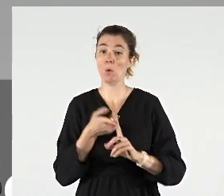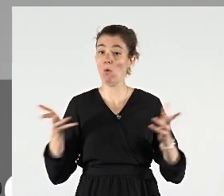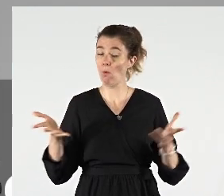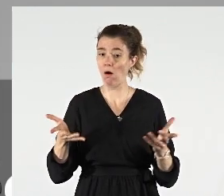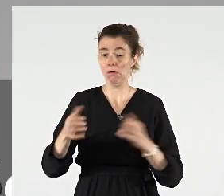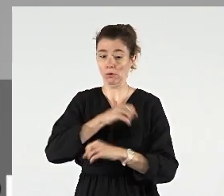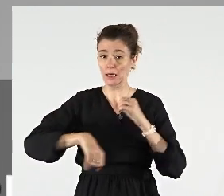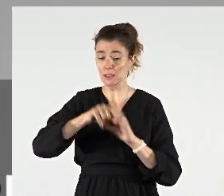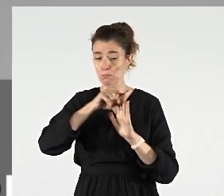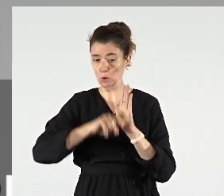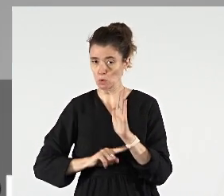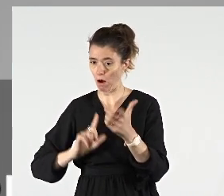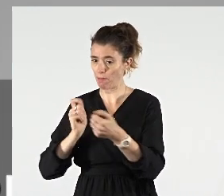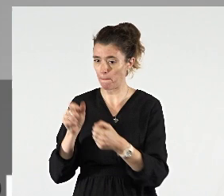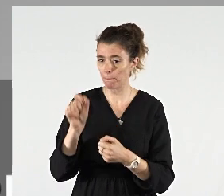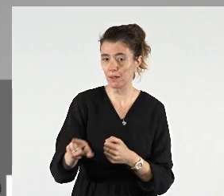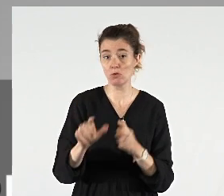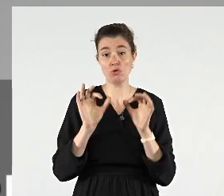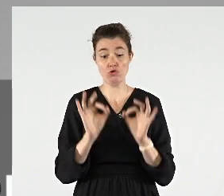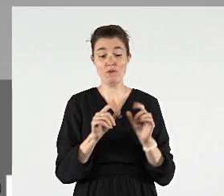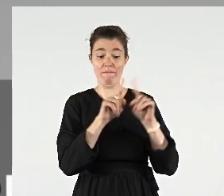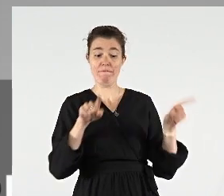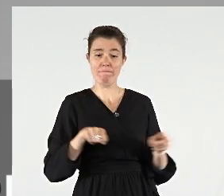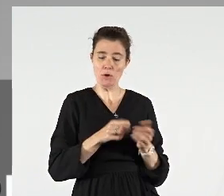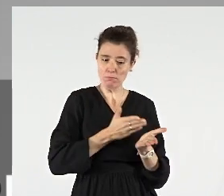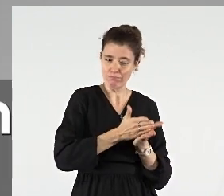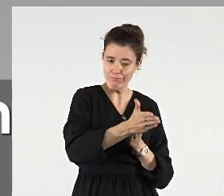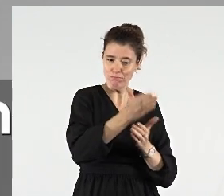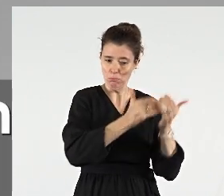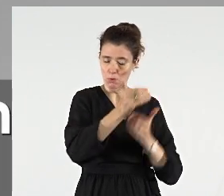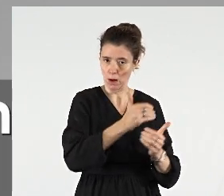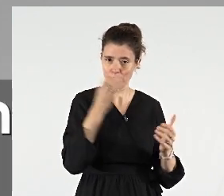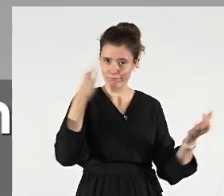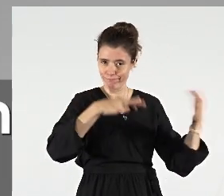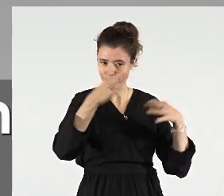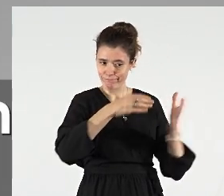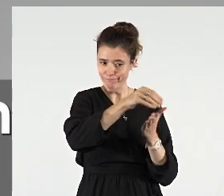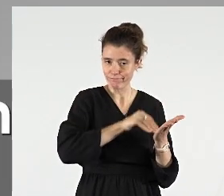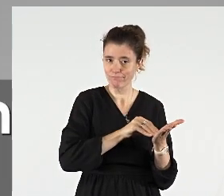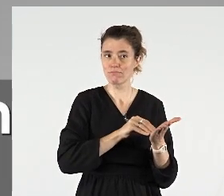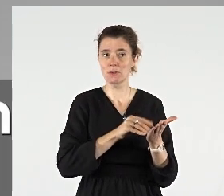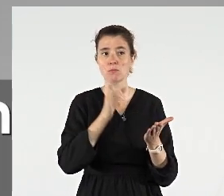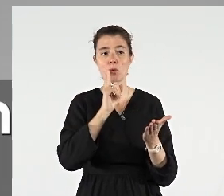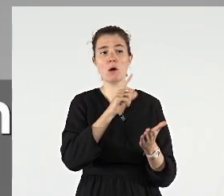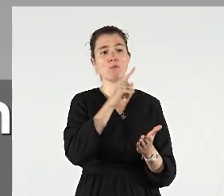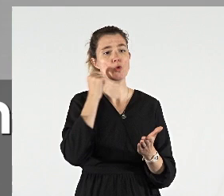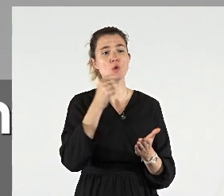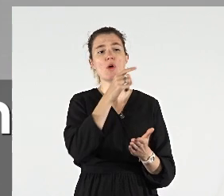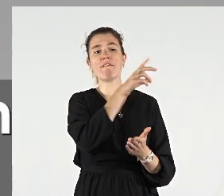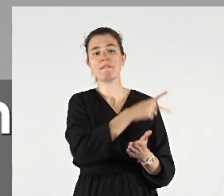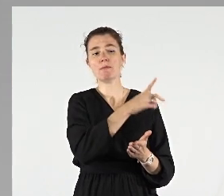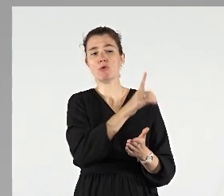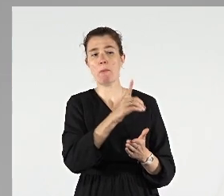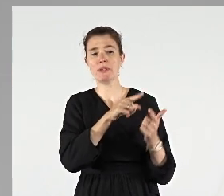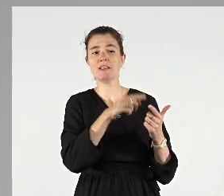mesures dédiées. C'est l'objet de la feuille de route que nous sommes en train d'élaborer suite à la remise par Philippe de Normandie, Marine